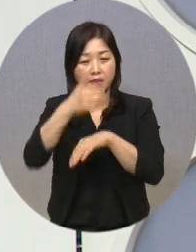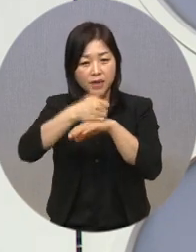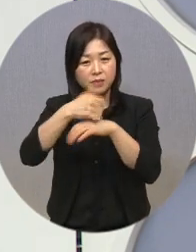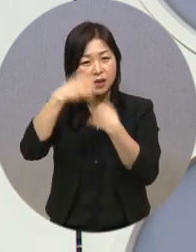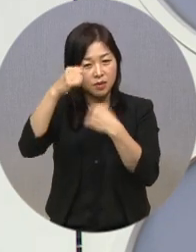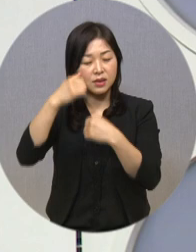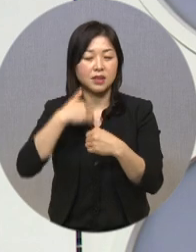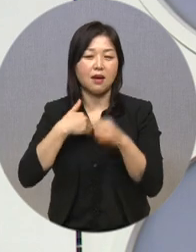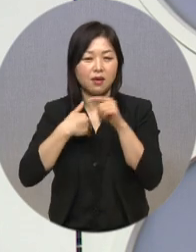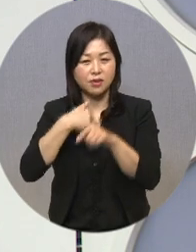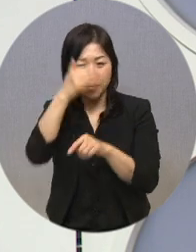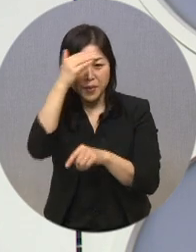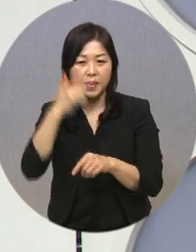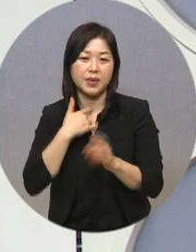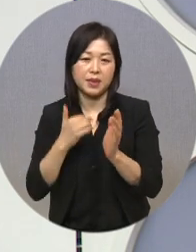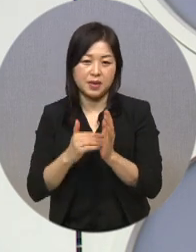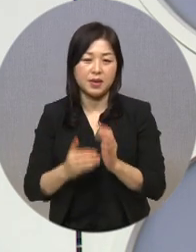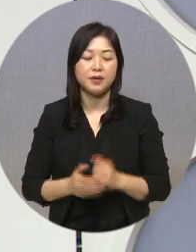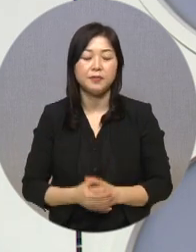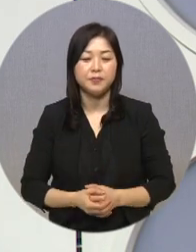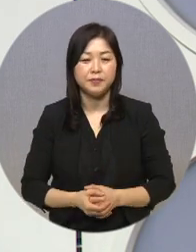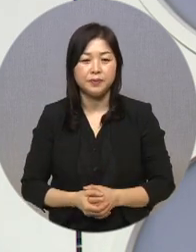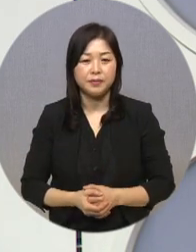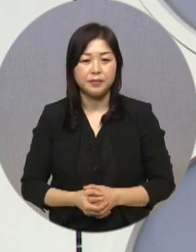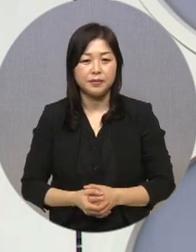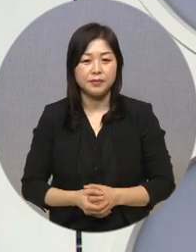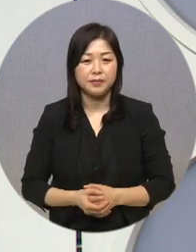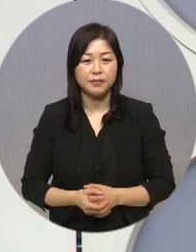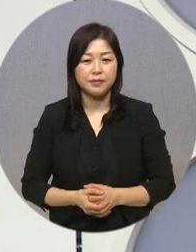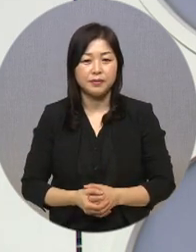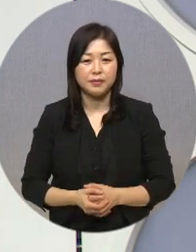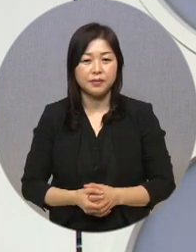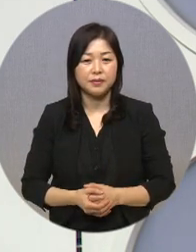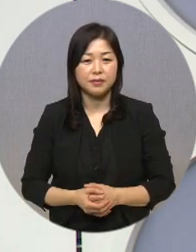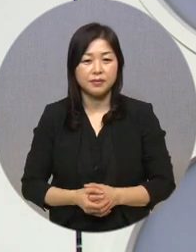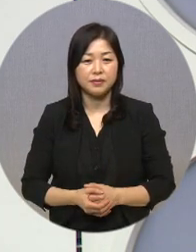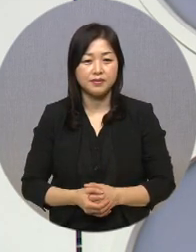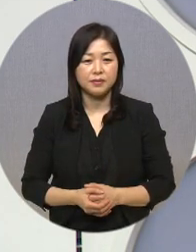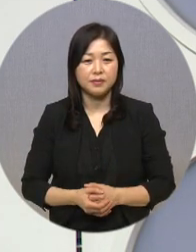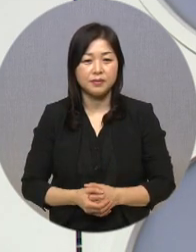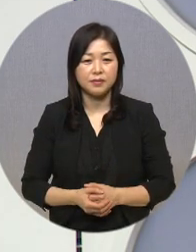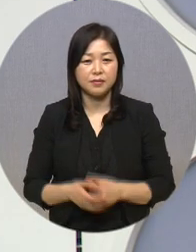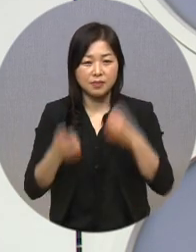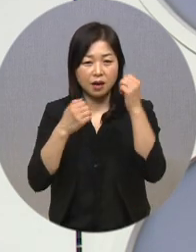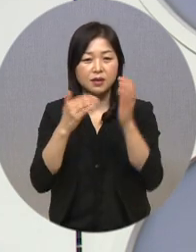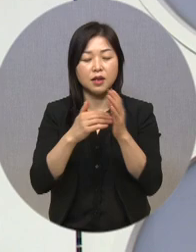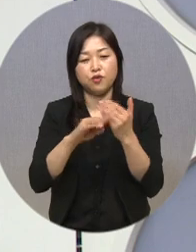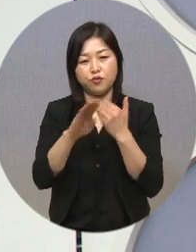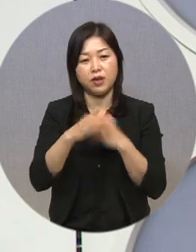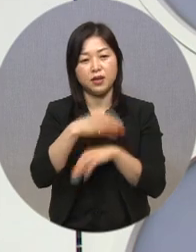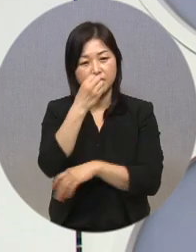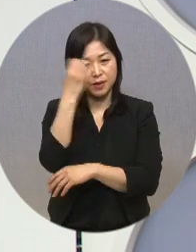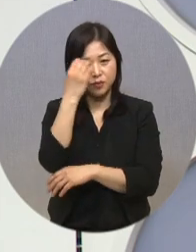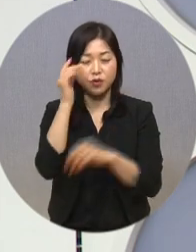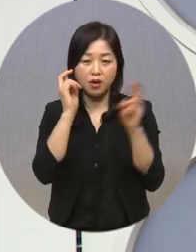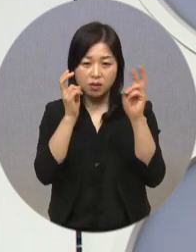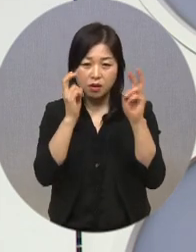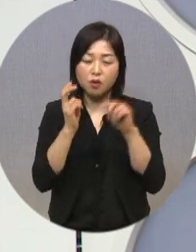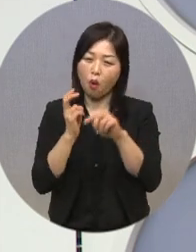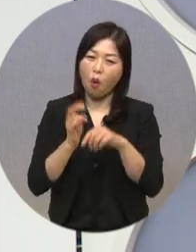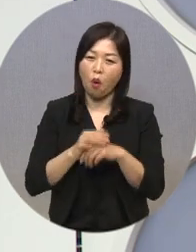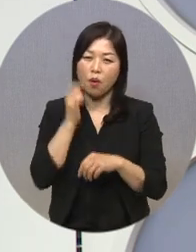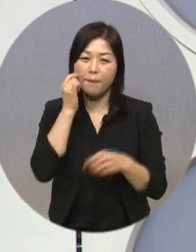그런데 아, 또 평판이 끝나고 나서 이제 신문사에서 평판이 좋은데는